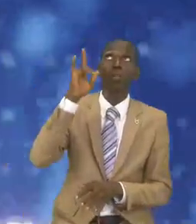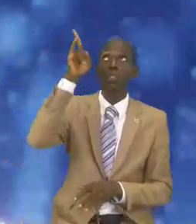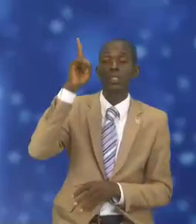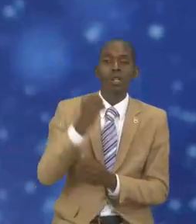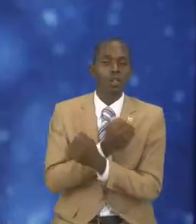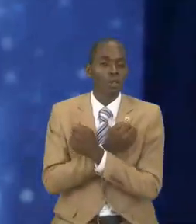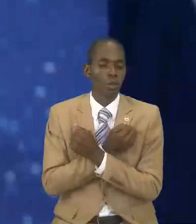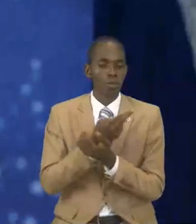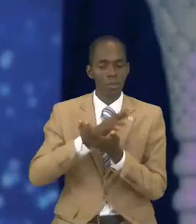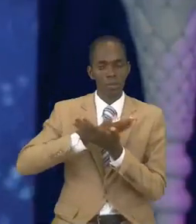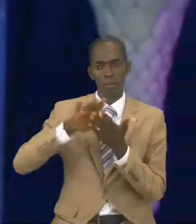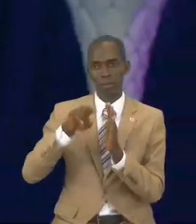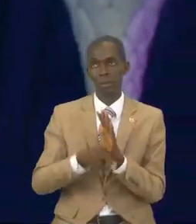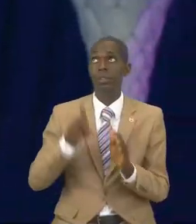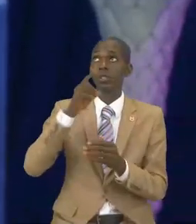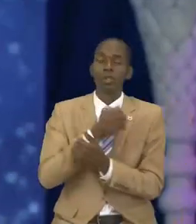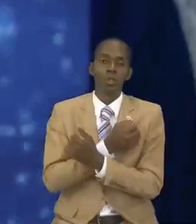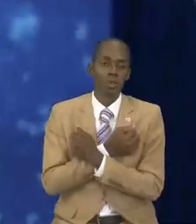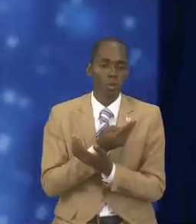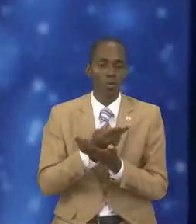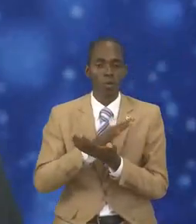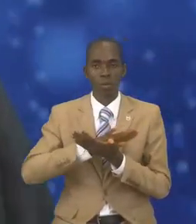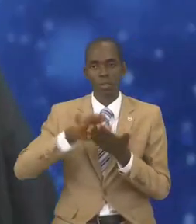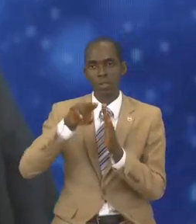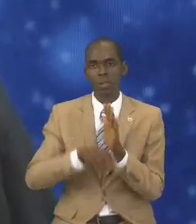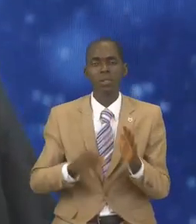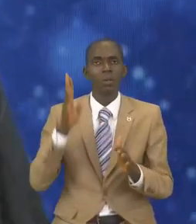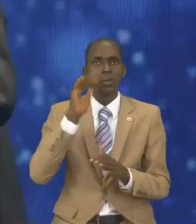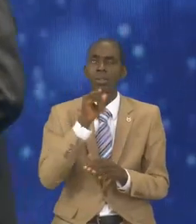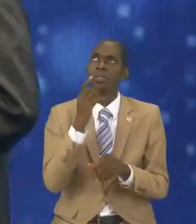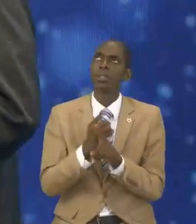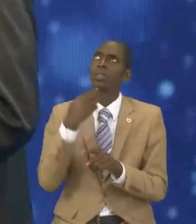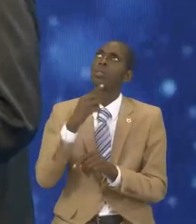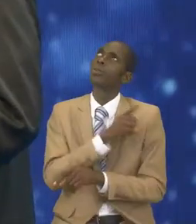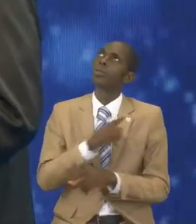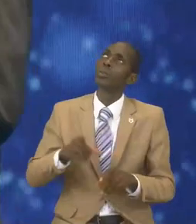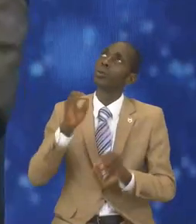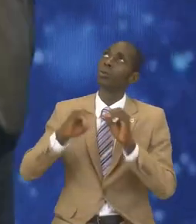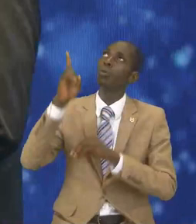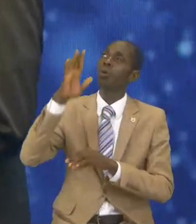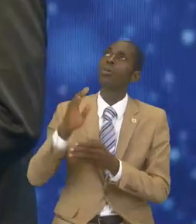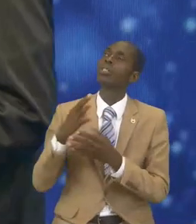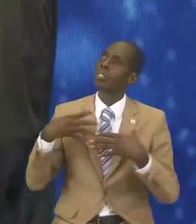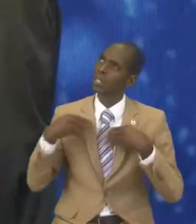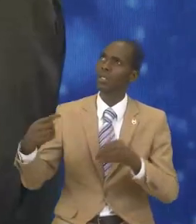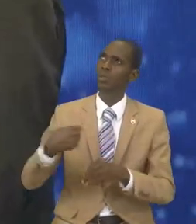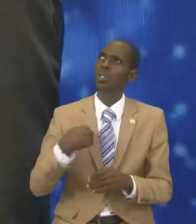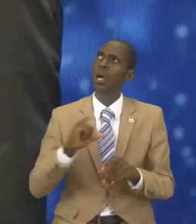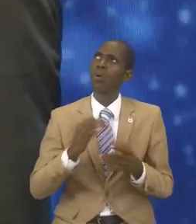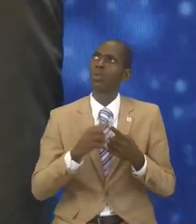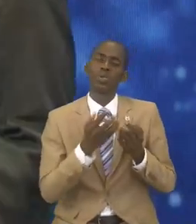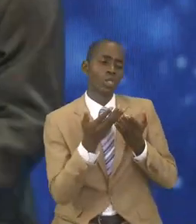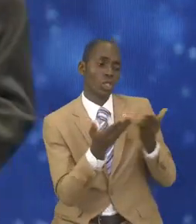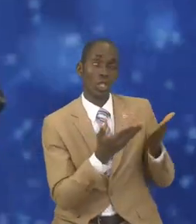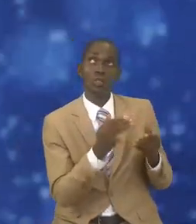la justice, que Dieu aime la sainteté. Ils ne disent pas, oh Dieu guéris-moi. Je veux servir le diable